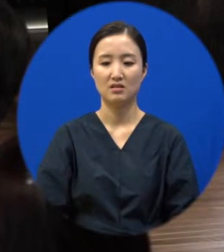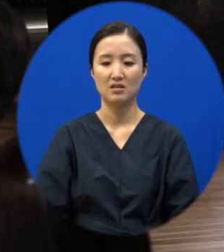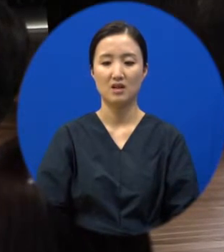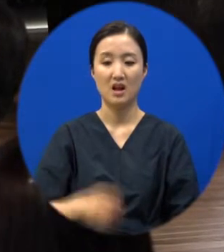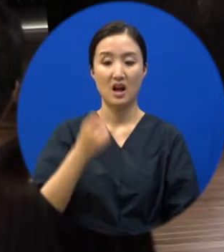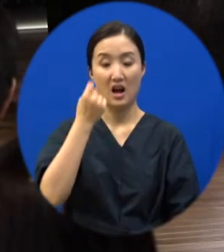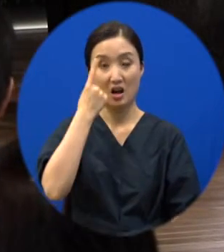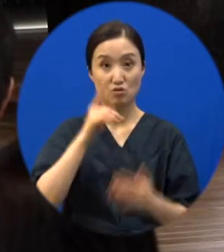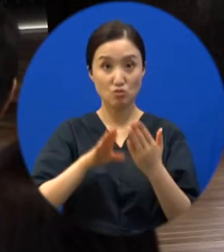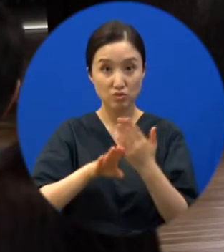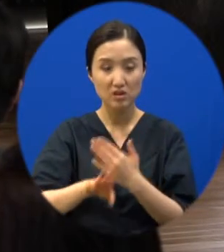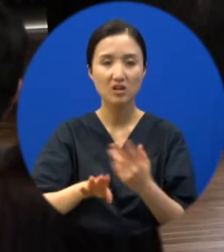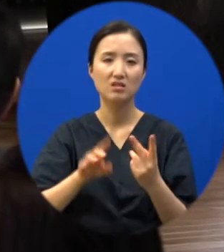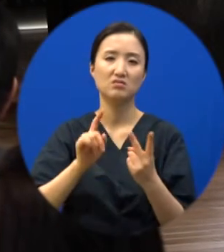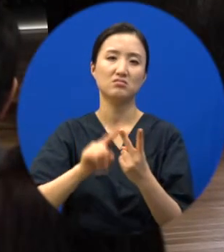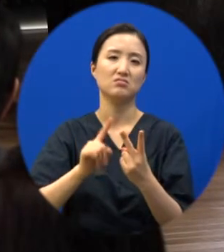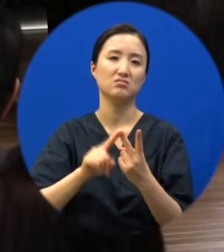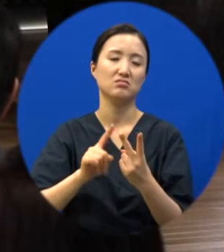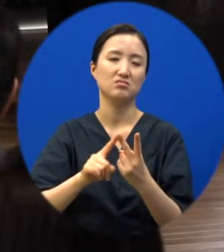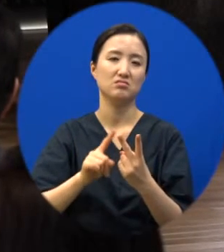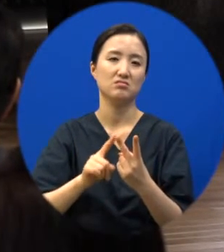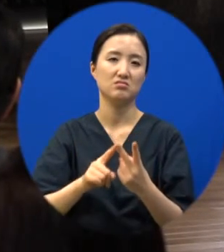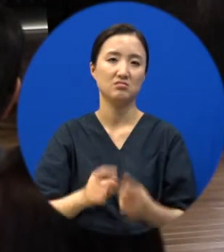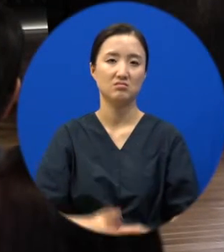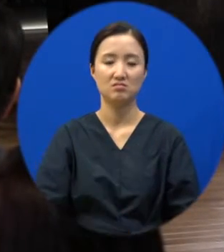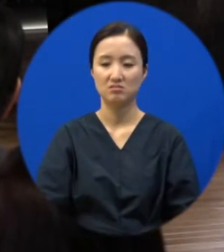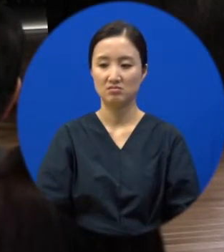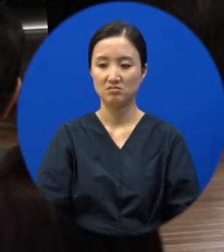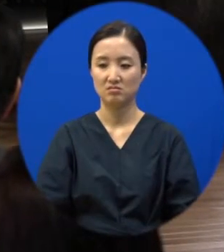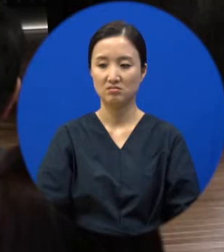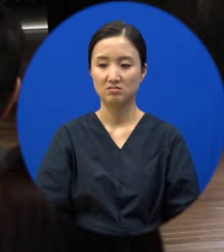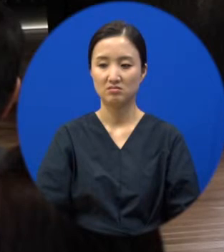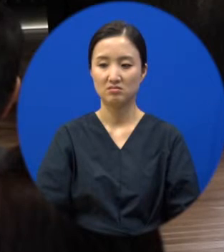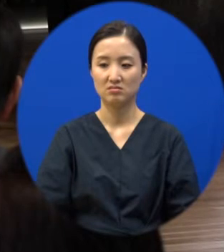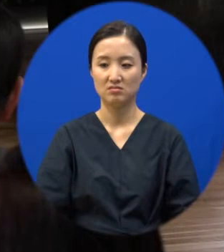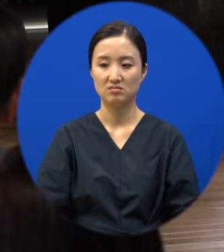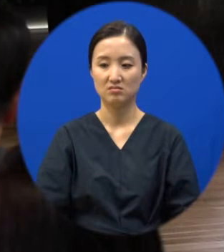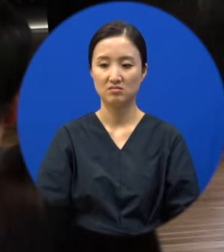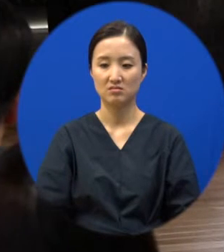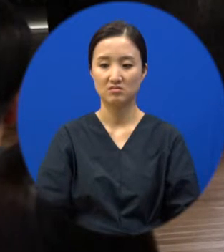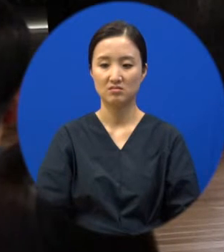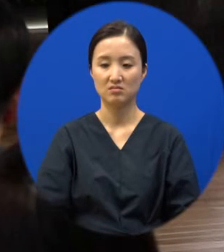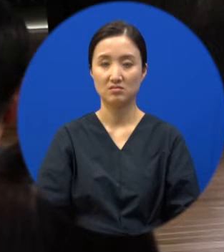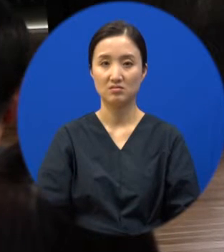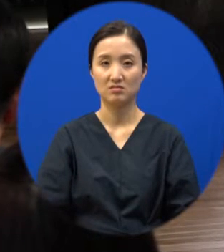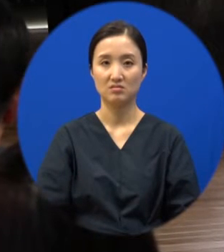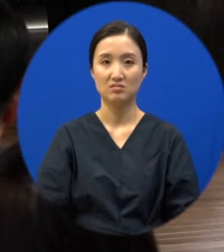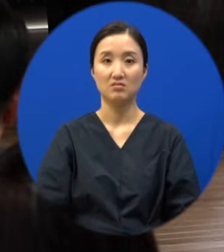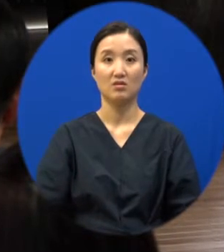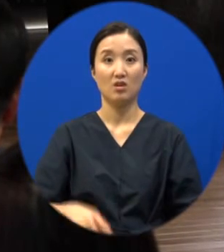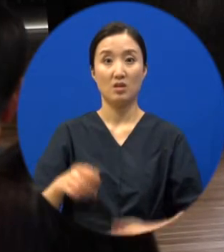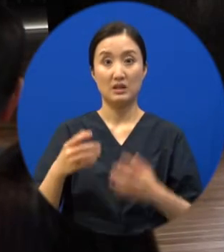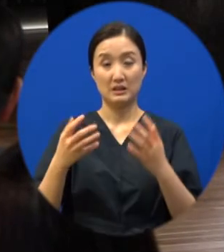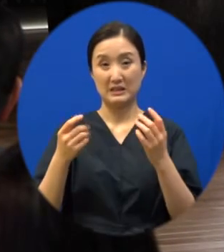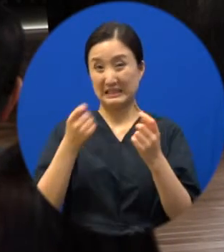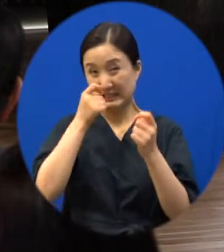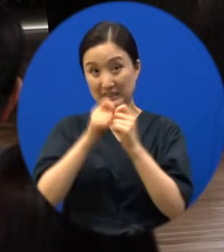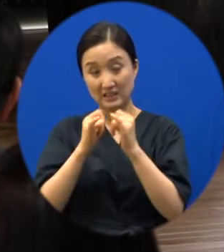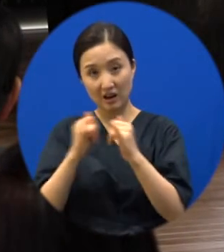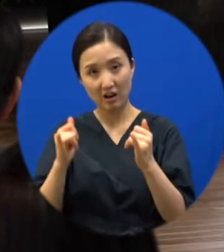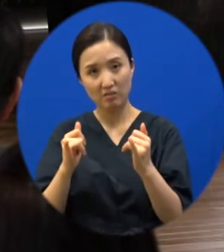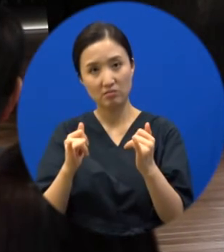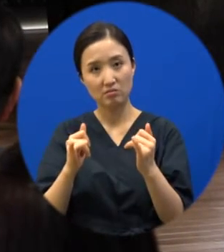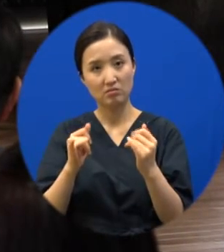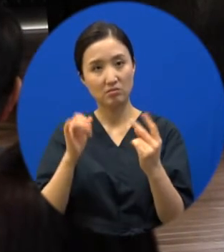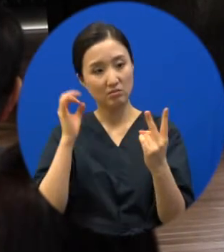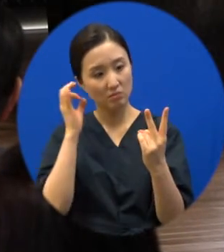네, 한 달 뒤의 모습이에요. 이분이 많이 보셨던 분이 보고 못 알아보셨대요.